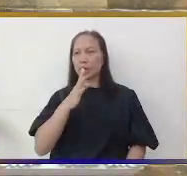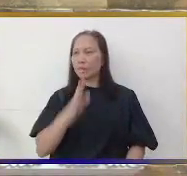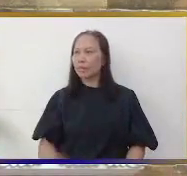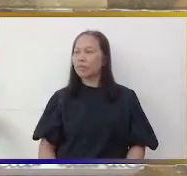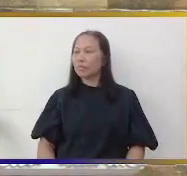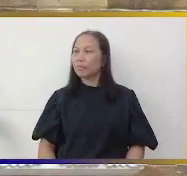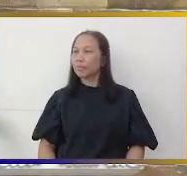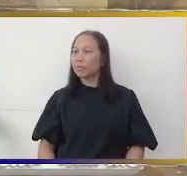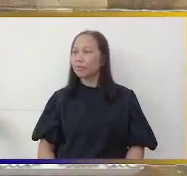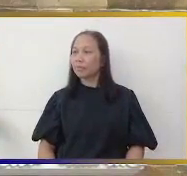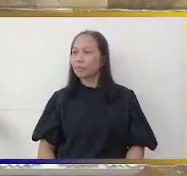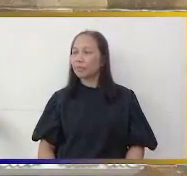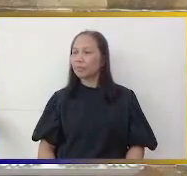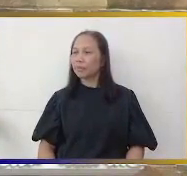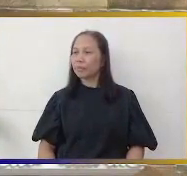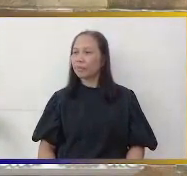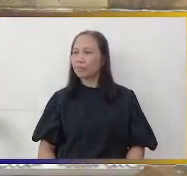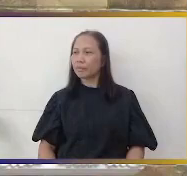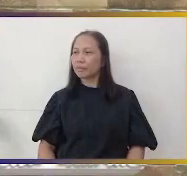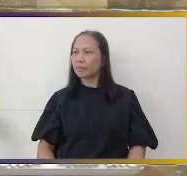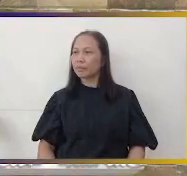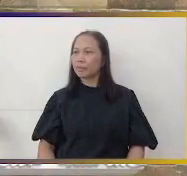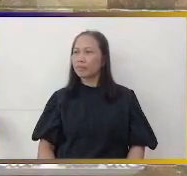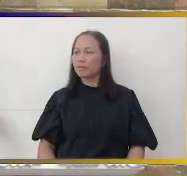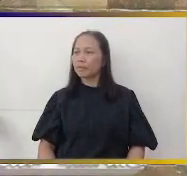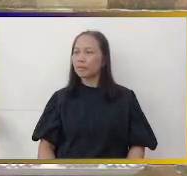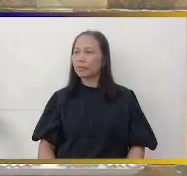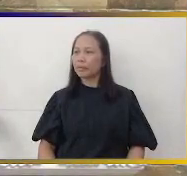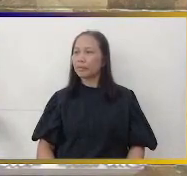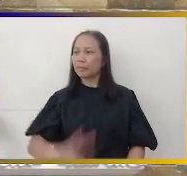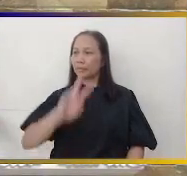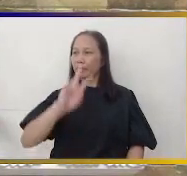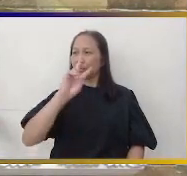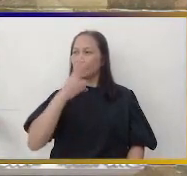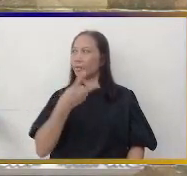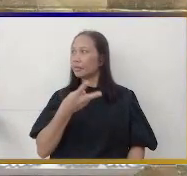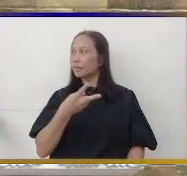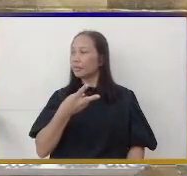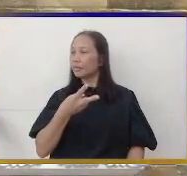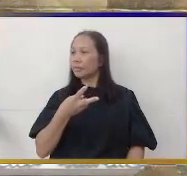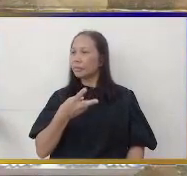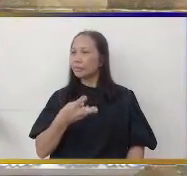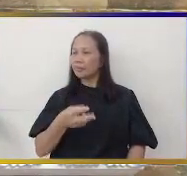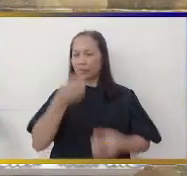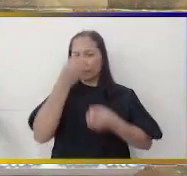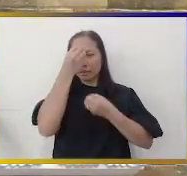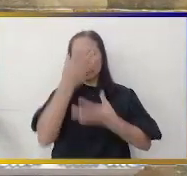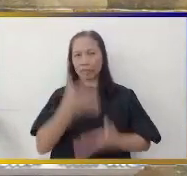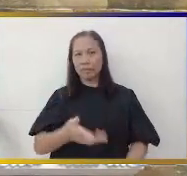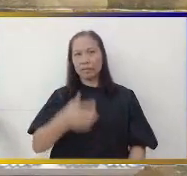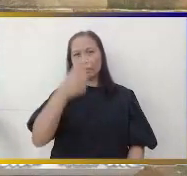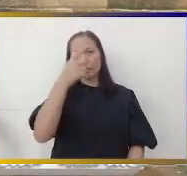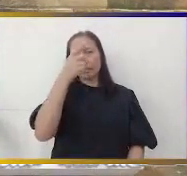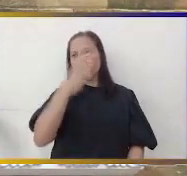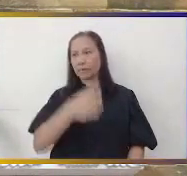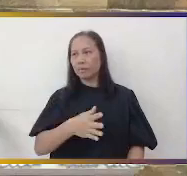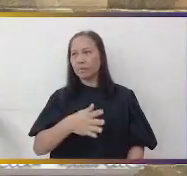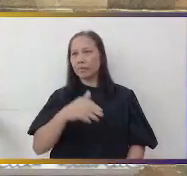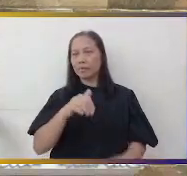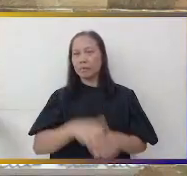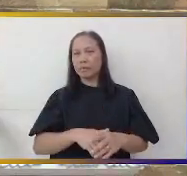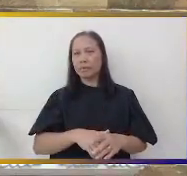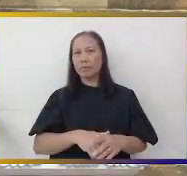yan Let's proceed to number two dalawang puntos lang ito second again obeying God's plan for money makes it